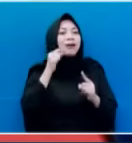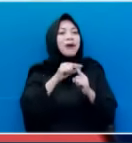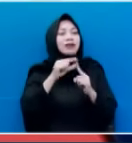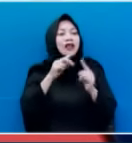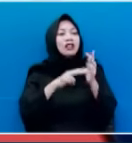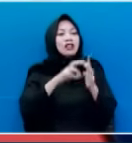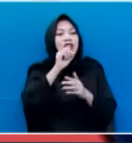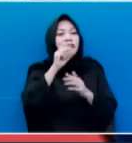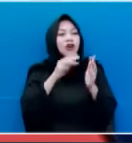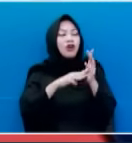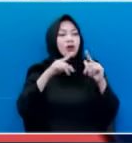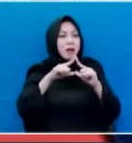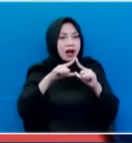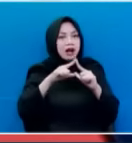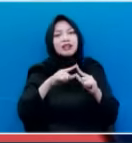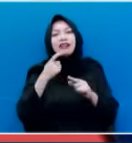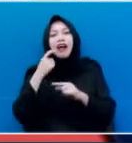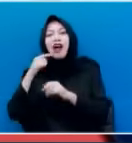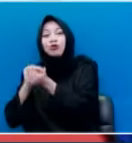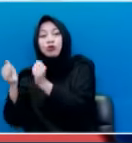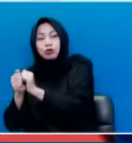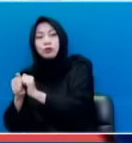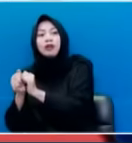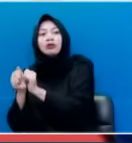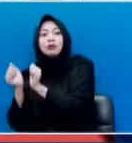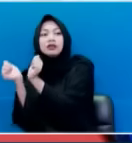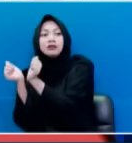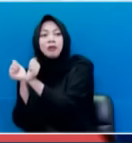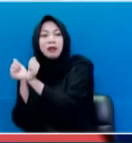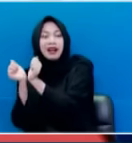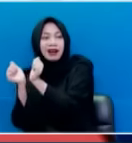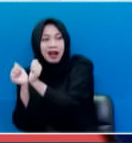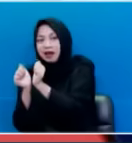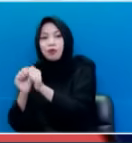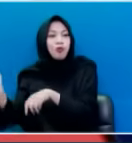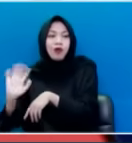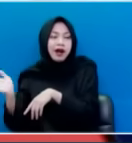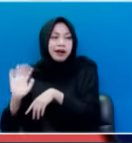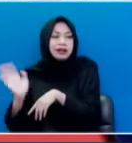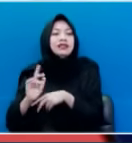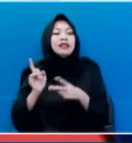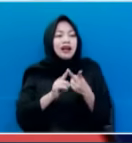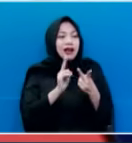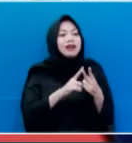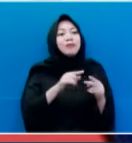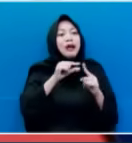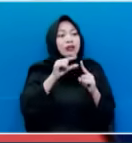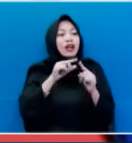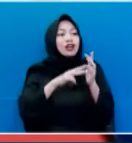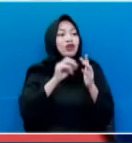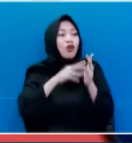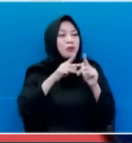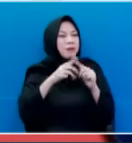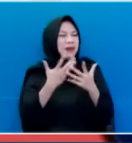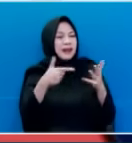penipuan, begitu ya, pembunuhan, tidak begitu. Jadi memang bisa cepat sekali dalam waktu setengah hari itu bisa saja diputuskan kalau memang